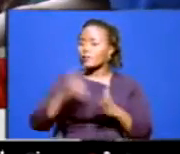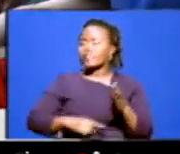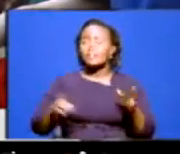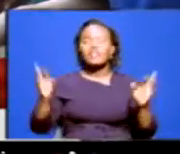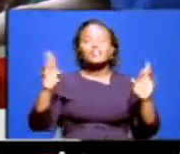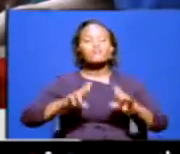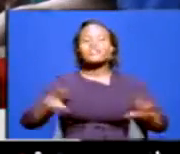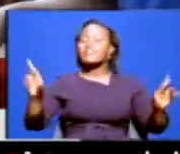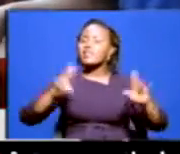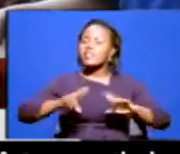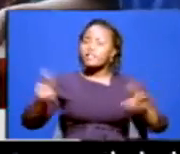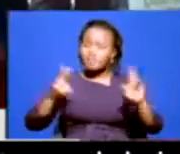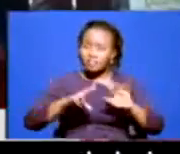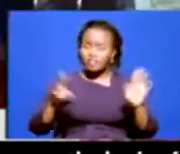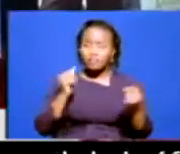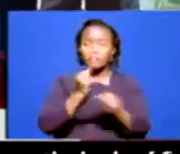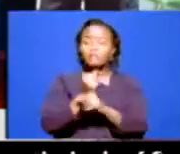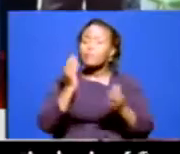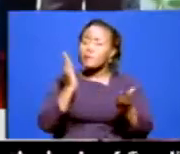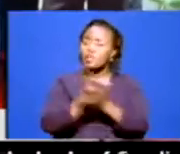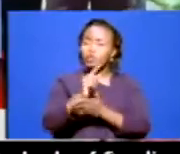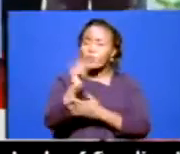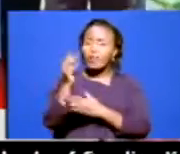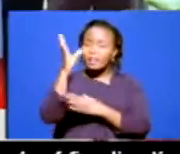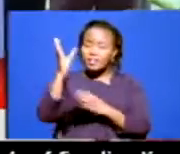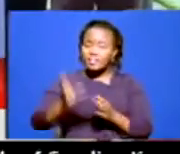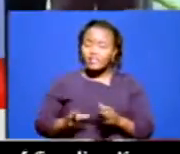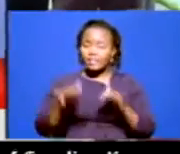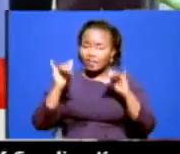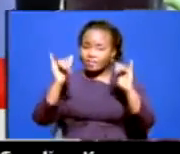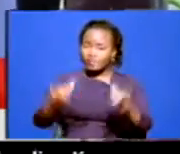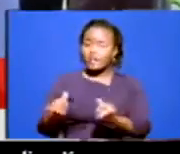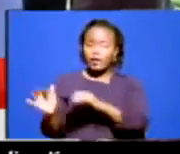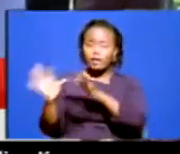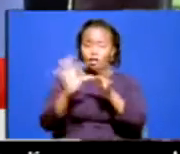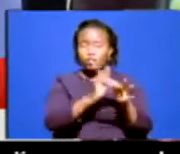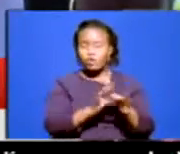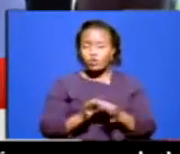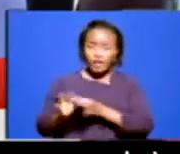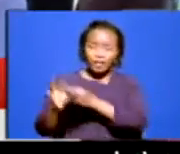ensuring Kenyans go to the polls united. Juni Karisa Mbele from Mombasa County.